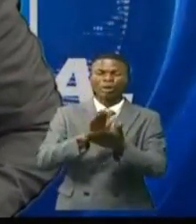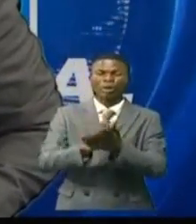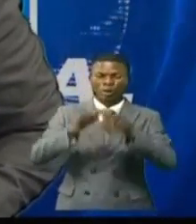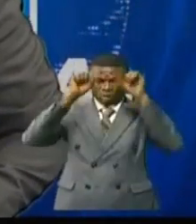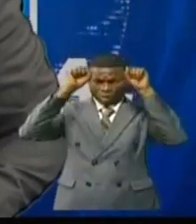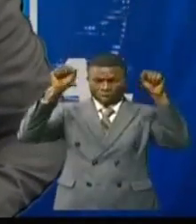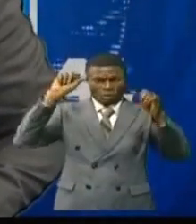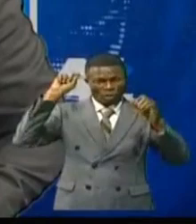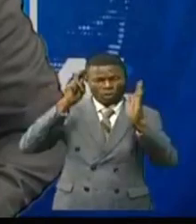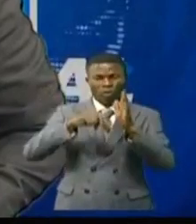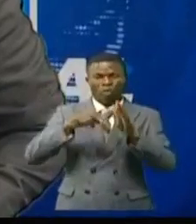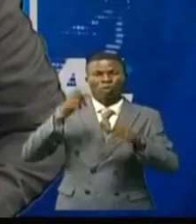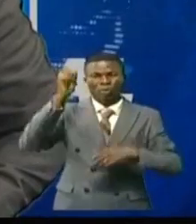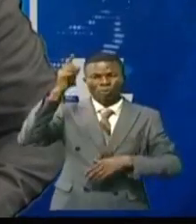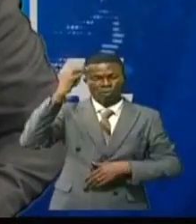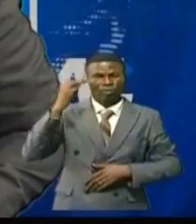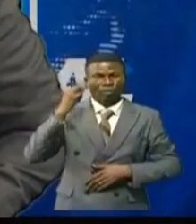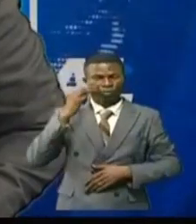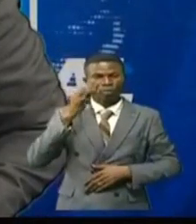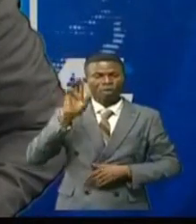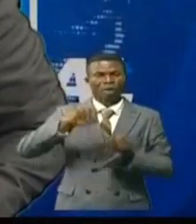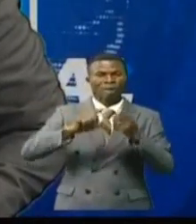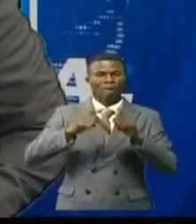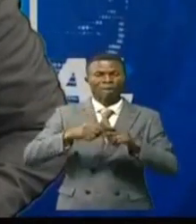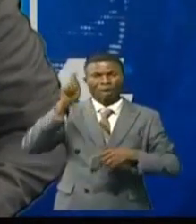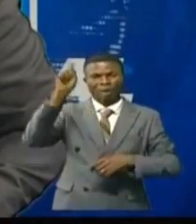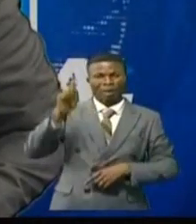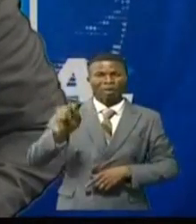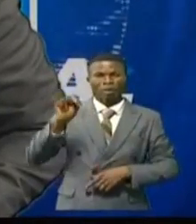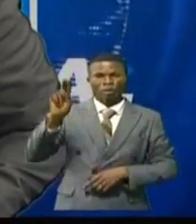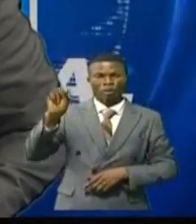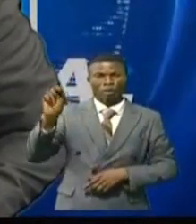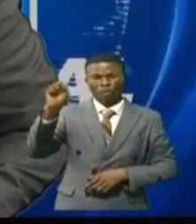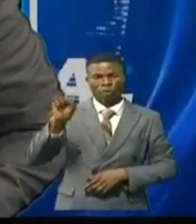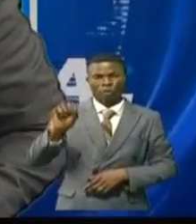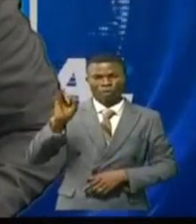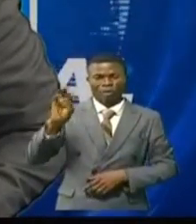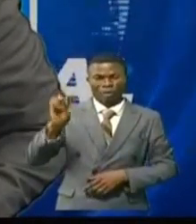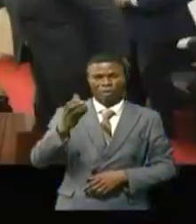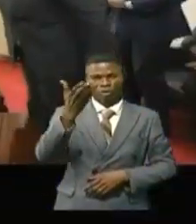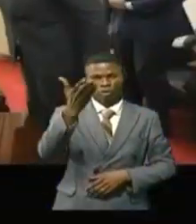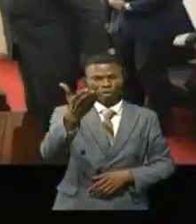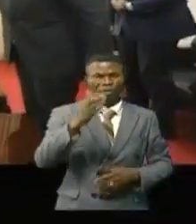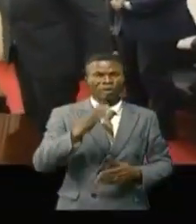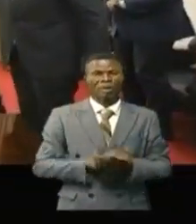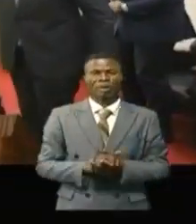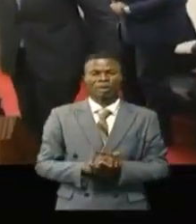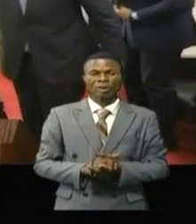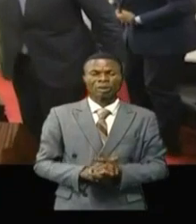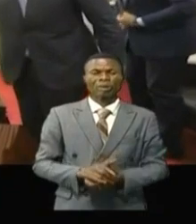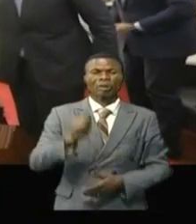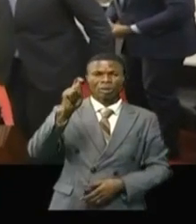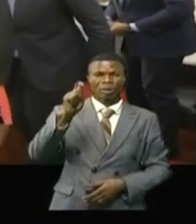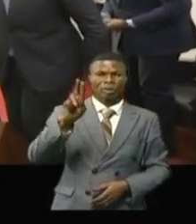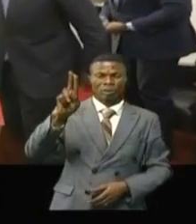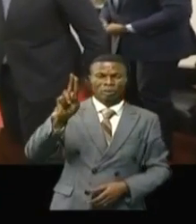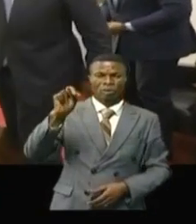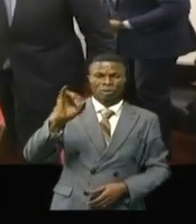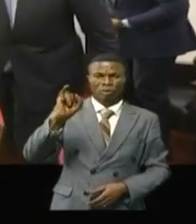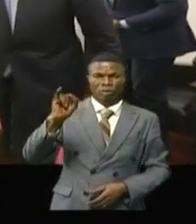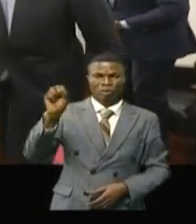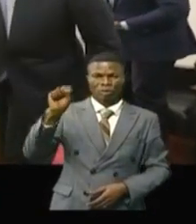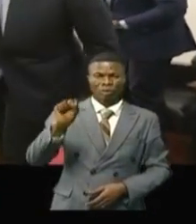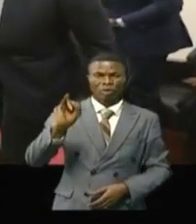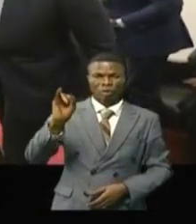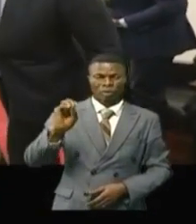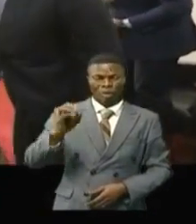du gouvernement congolais par son homologue tunisien. Patit Ndouengo, détail. La Tunisie compte renforcer davantage